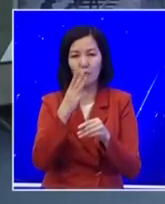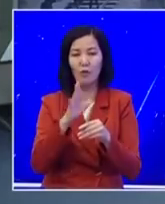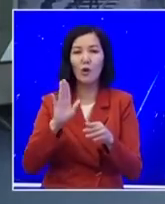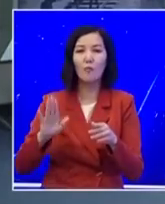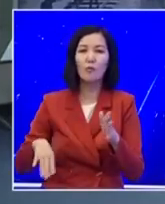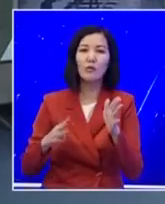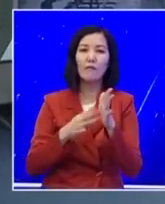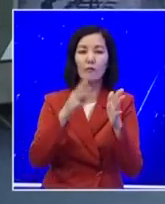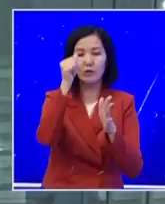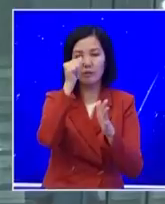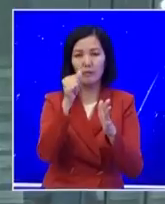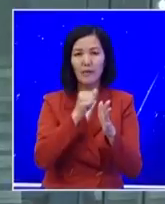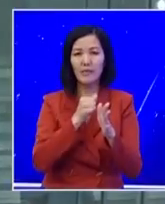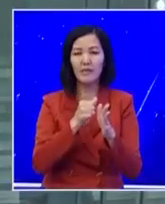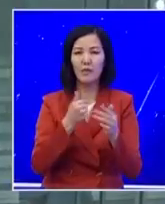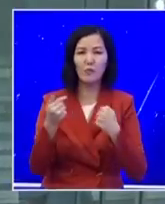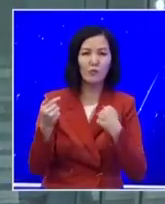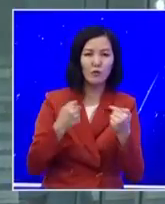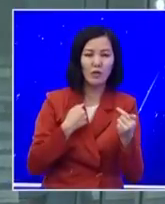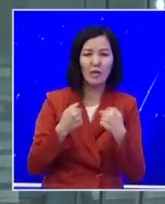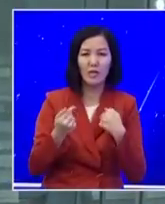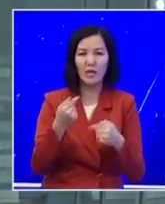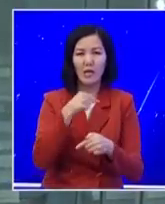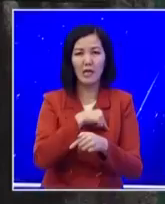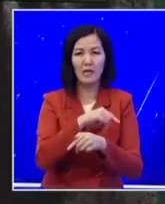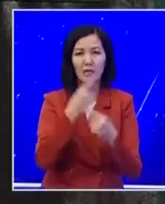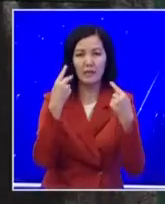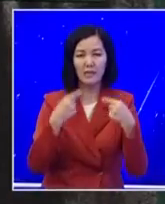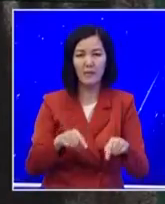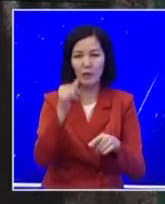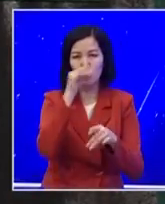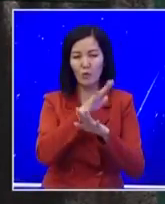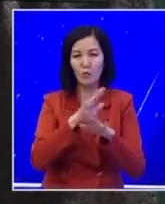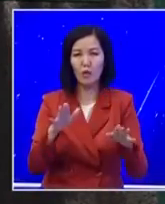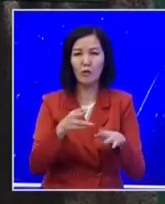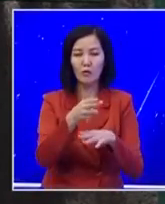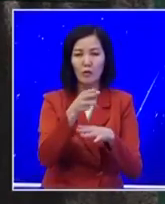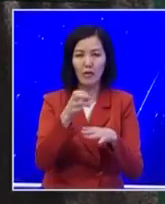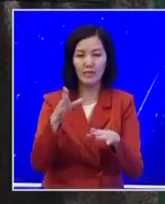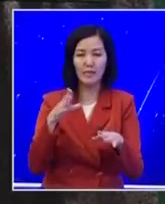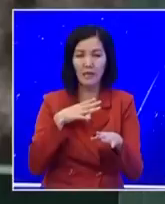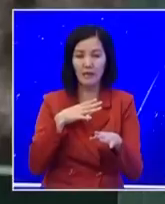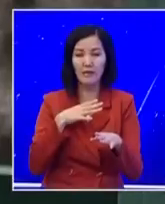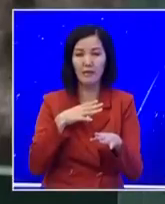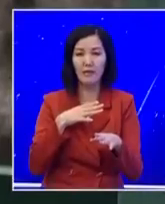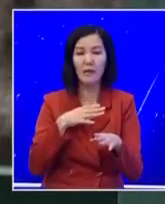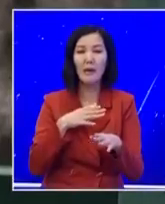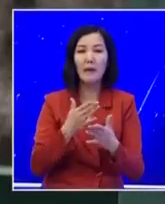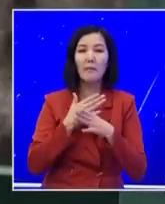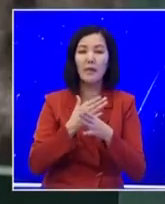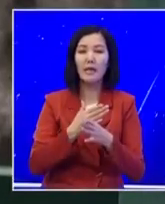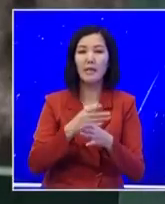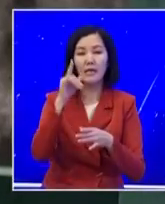8 месяцев мучительных пыток сломить дух Ильяса Жансугурова не удалось, и он был расстрелян. Отрадно то, что благодаря